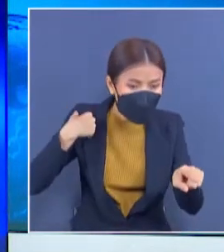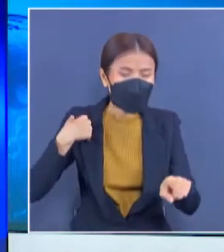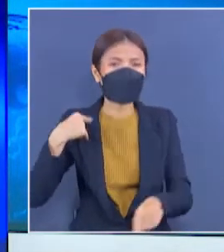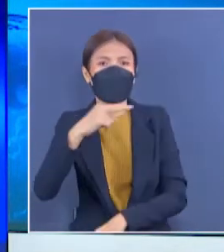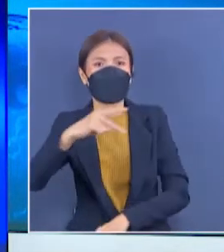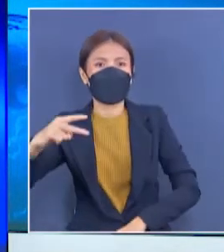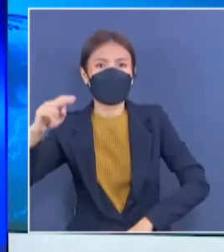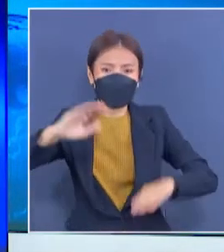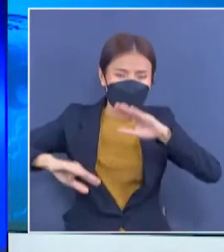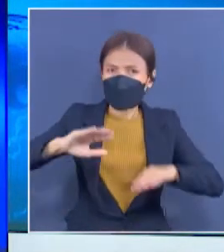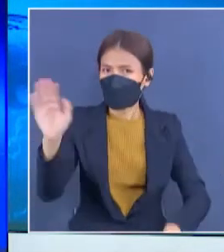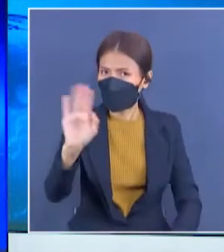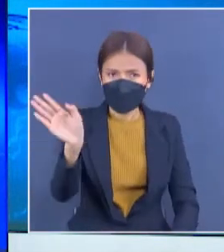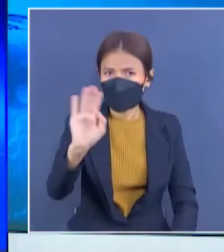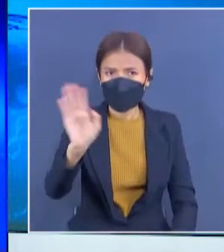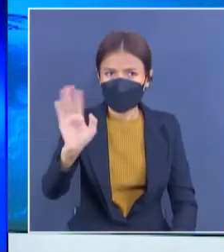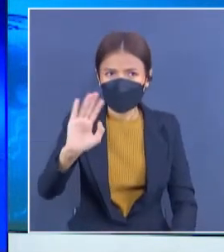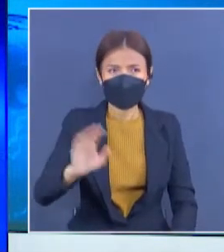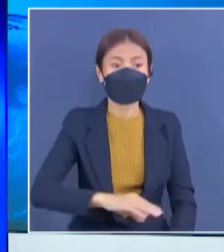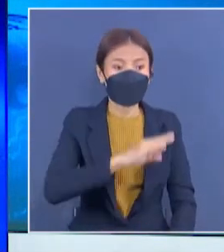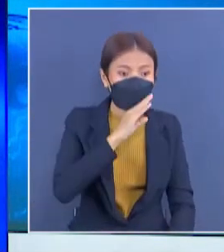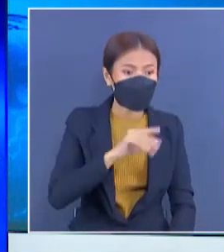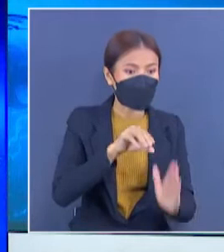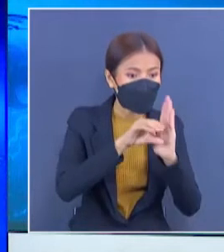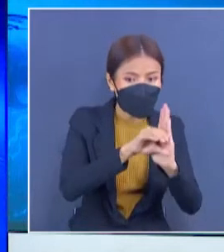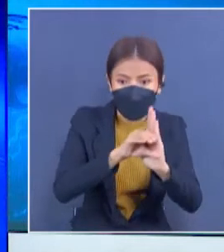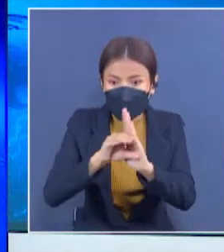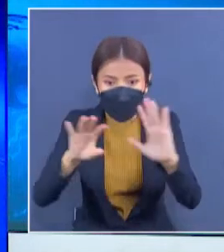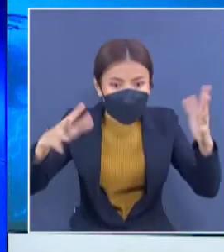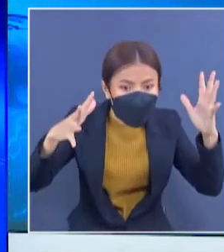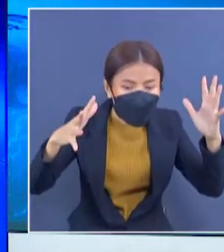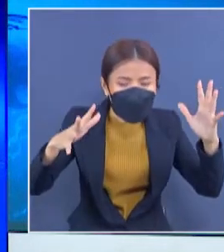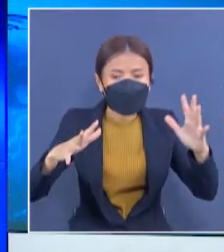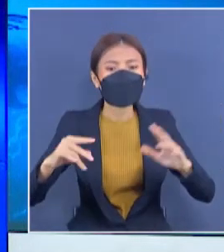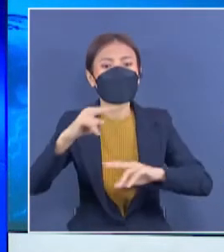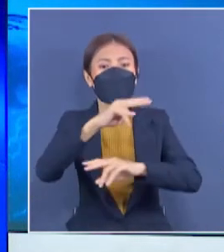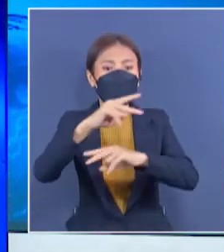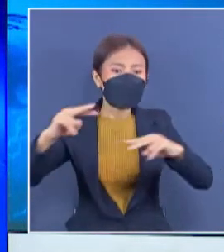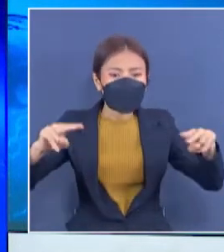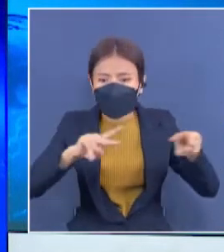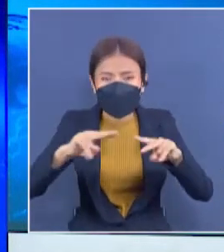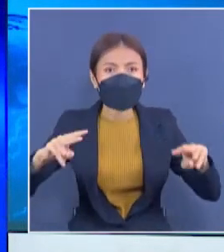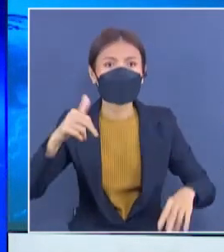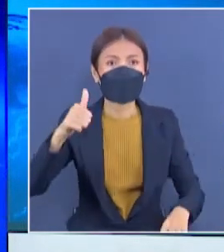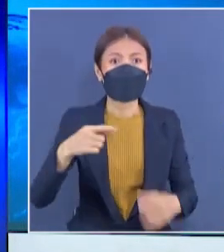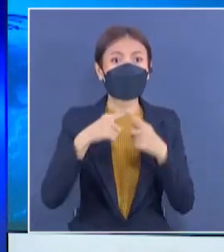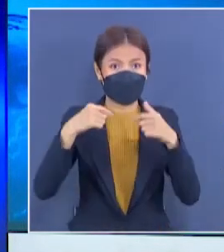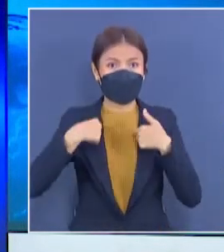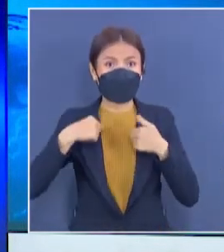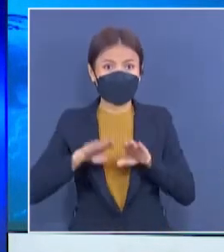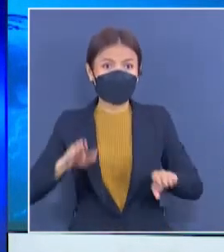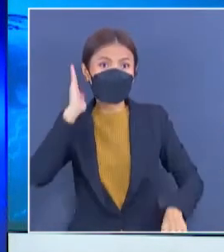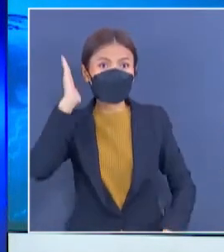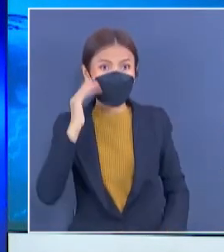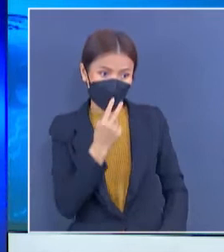งไปเล่นน้ำแบบน้องวัย8ขวบ จะซ้ำรอย โอ้นะ ก็ต้องตรวจสอบกันให้มากขึ้น แต่น้องบอกว่าเห็นมันพุ่งเข้ามาเลยเป็นล้ำเลยอ่ะแสดงว่าตัว